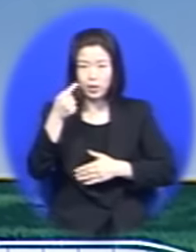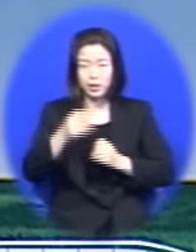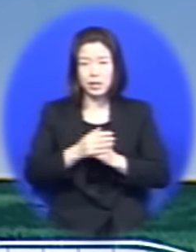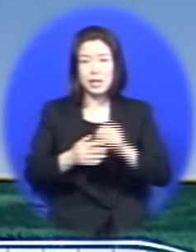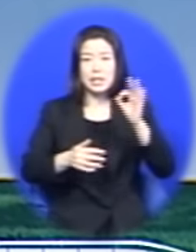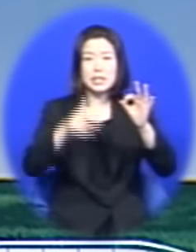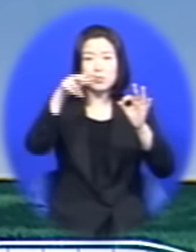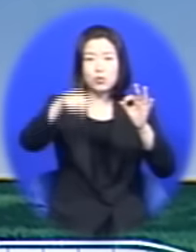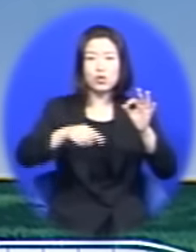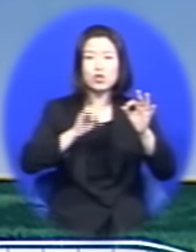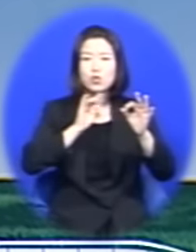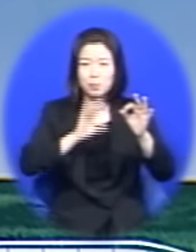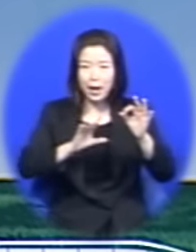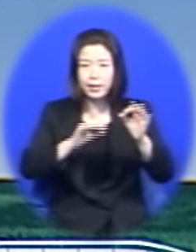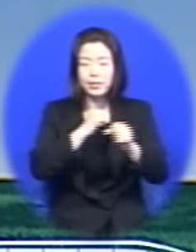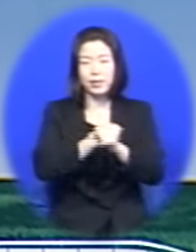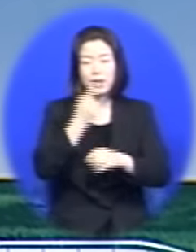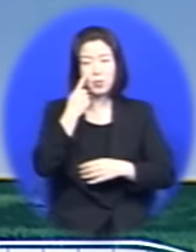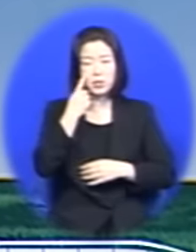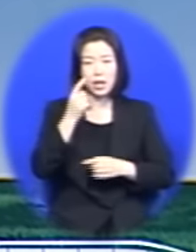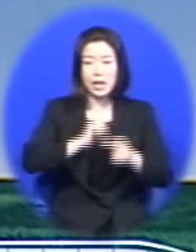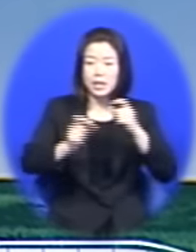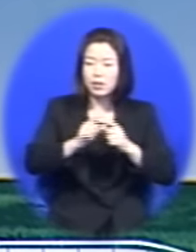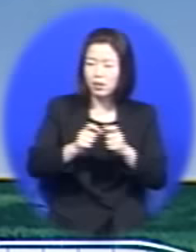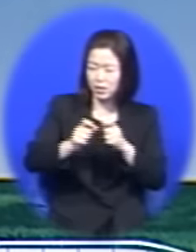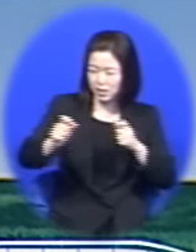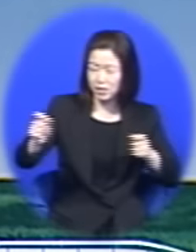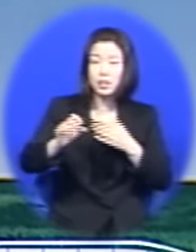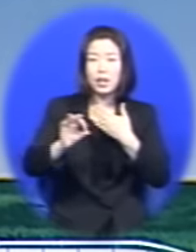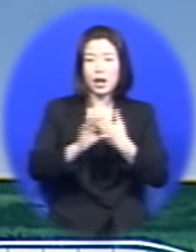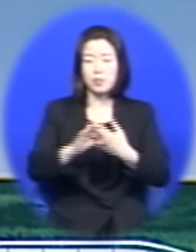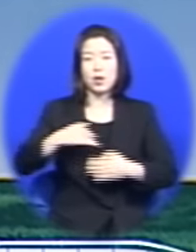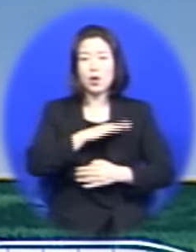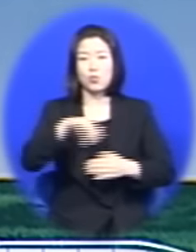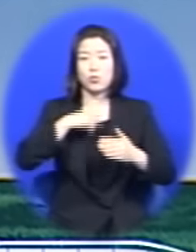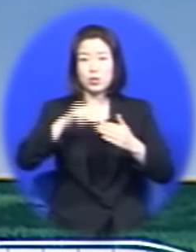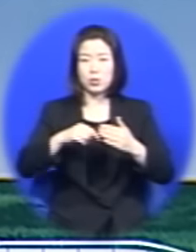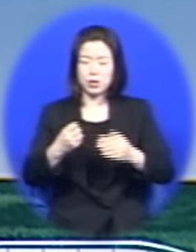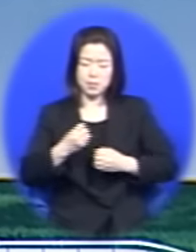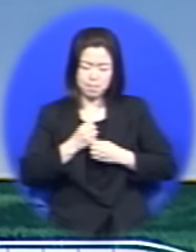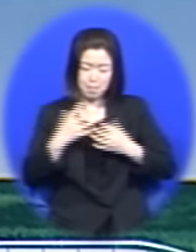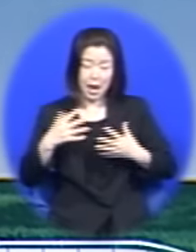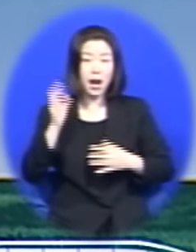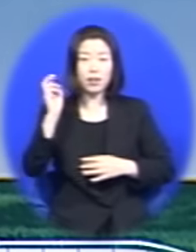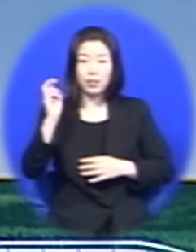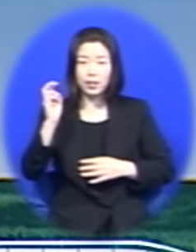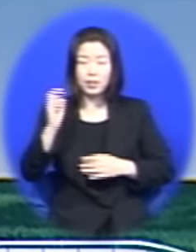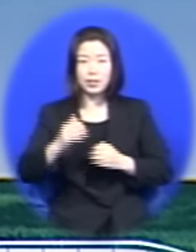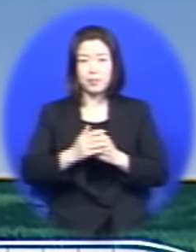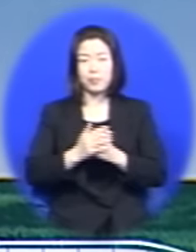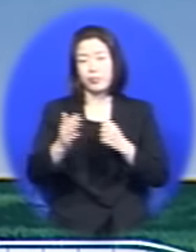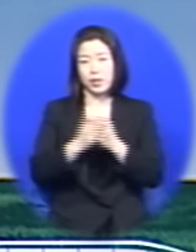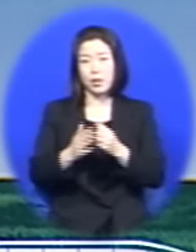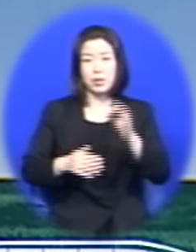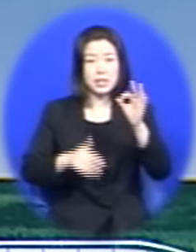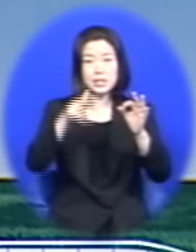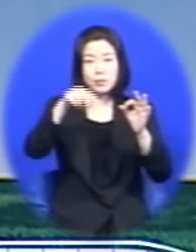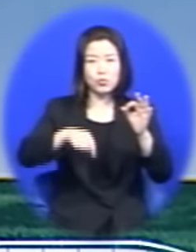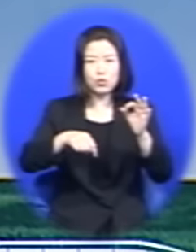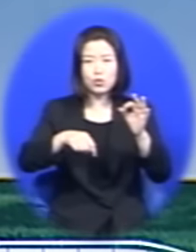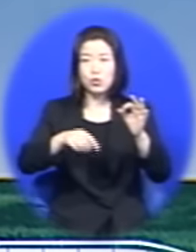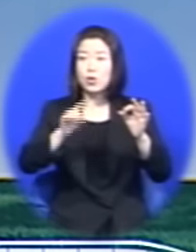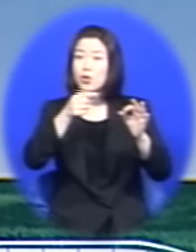10주만 한번 해보자. 더 길게 하면은 우리 속이 터질 것 같으니까 10주 나